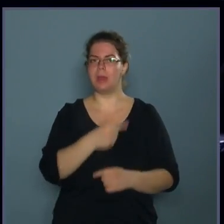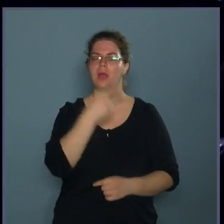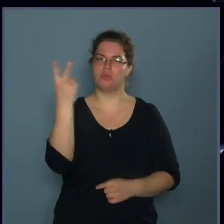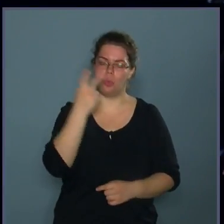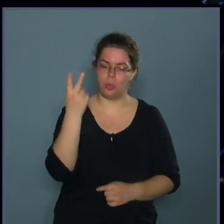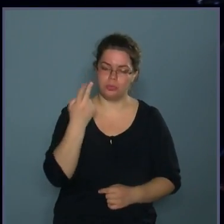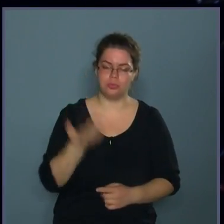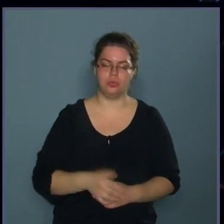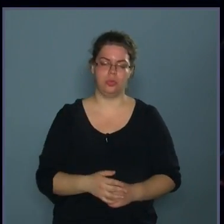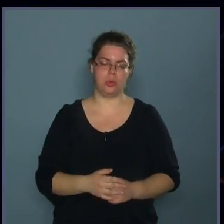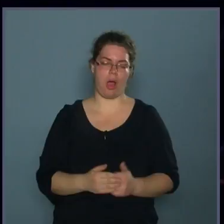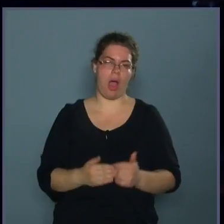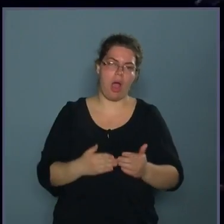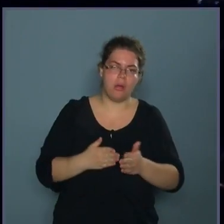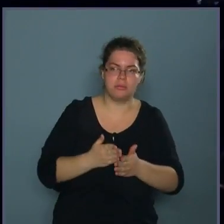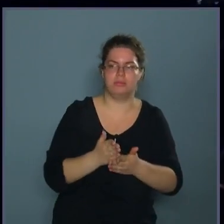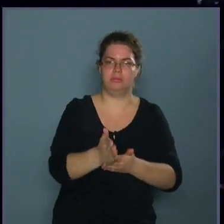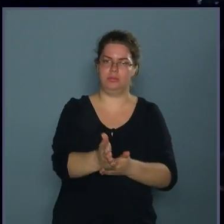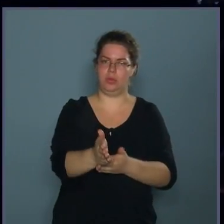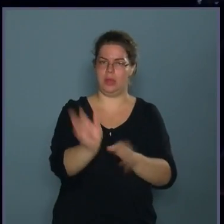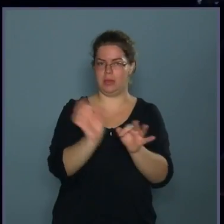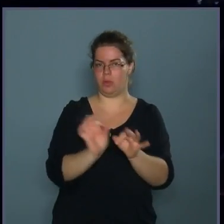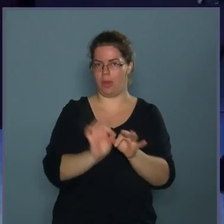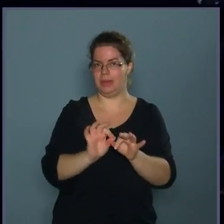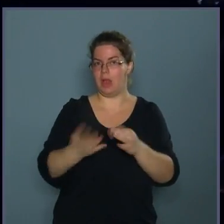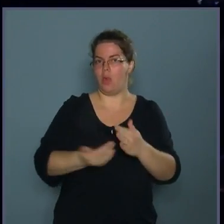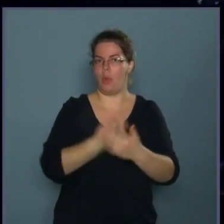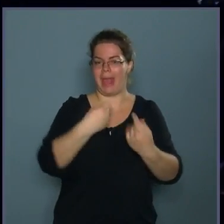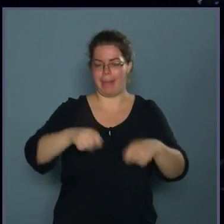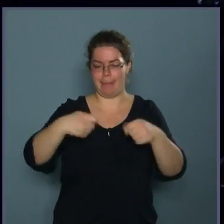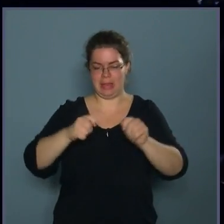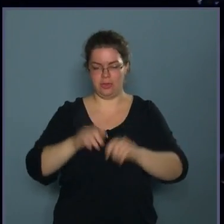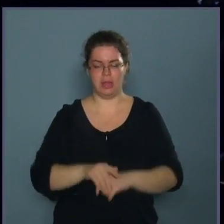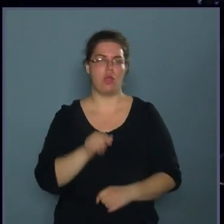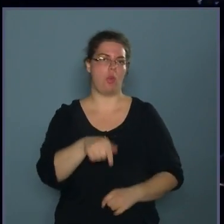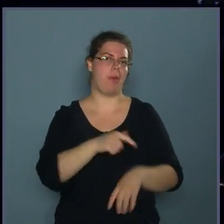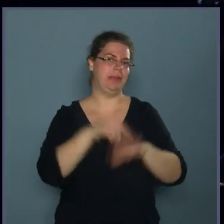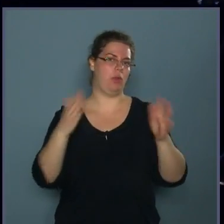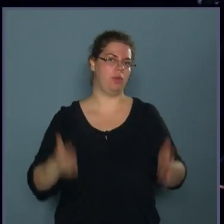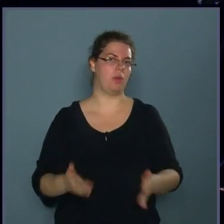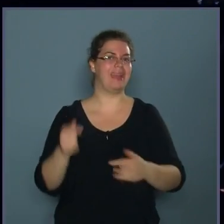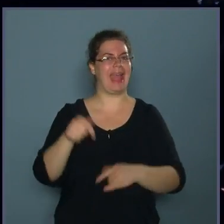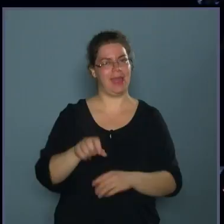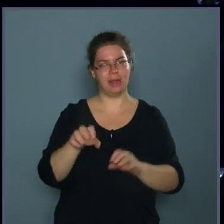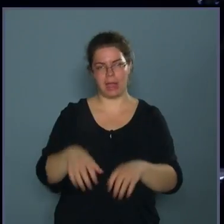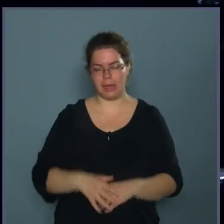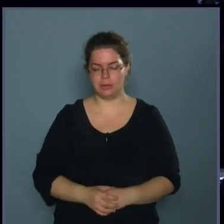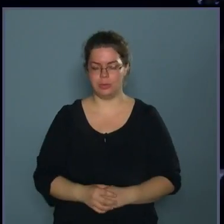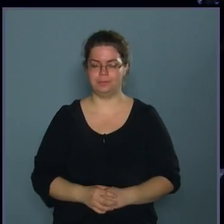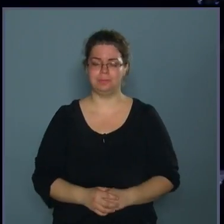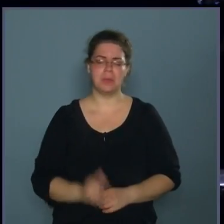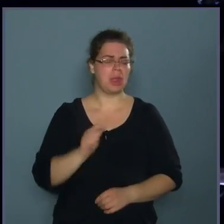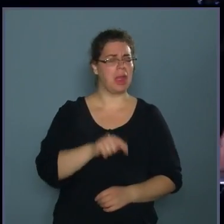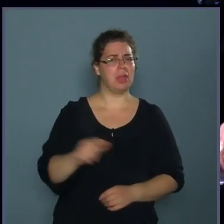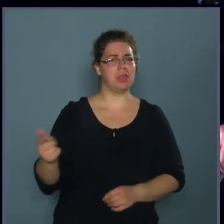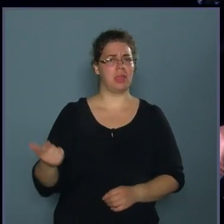kultúra nyomvonalán történt meg újjáépítésként. Az ő időszakuk erre tehető.